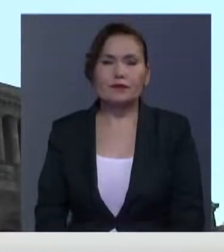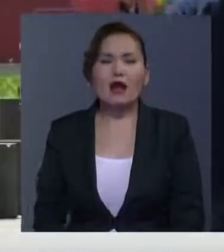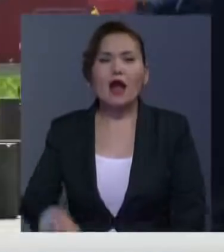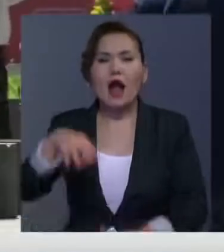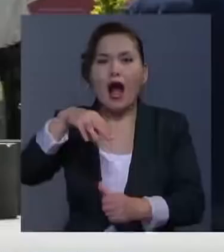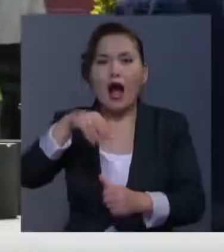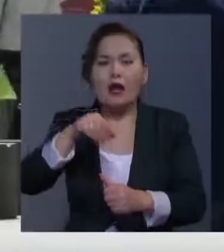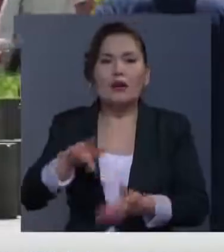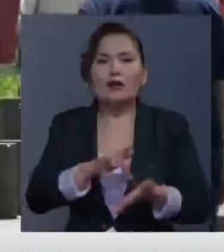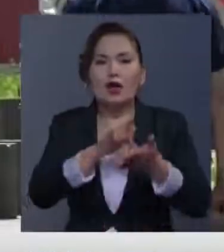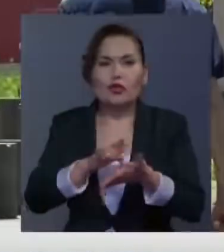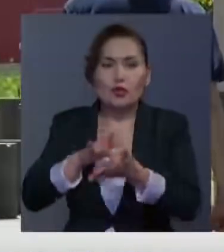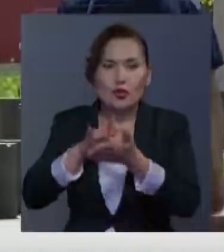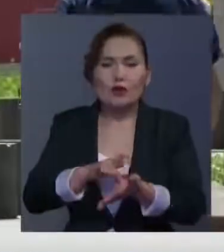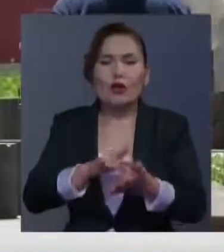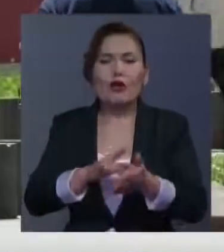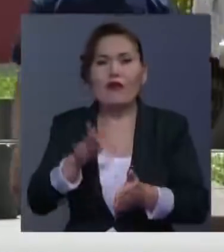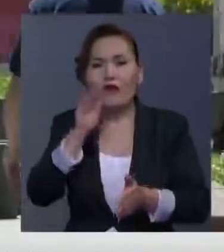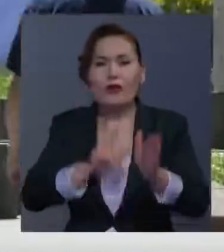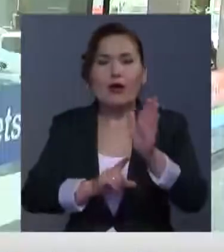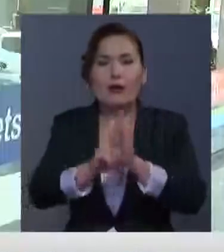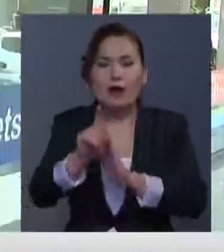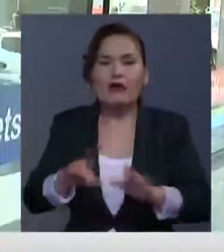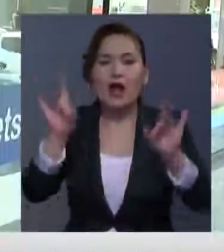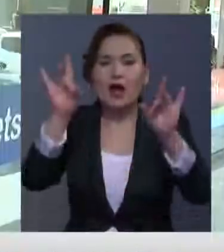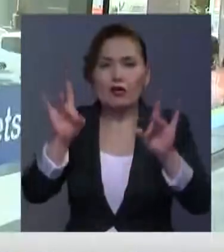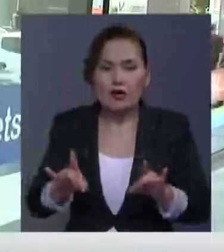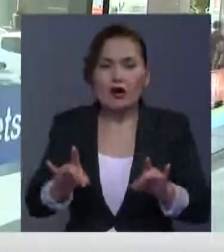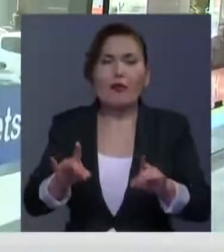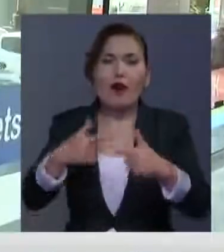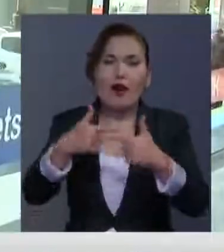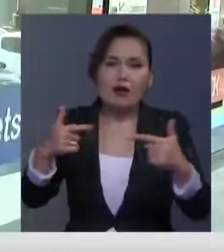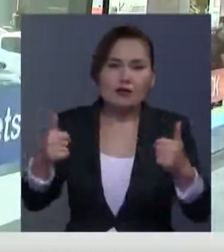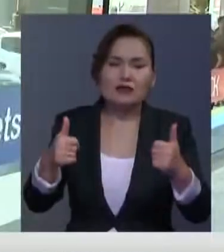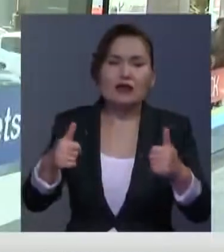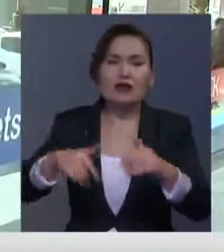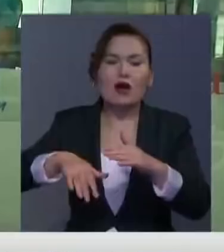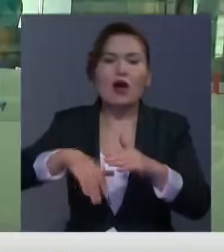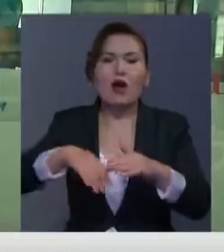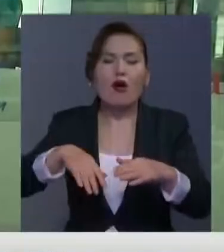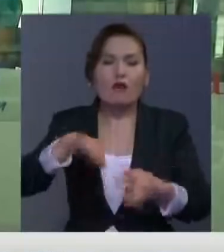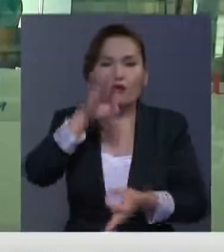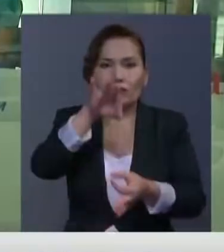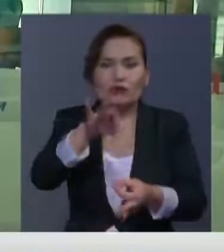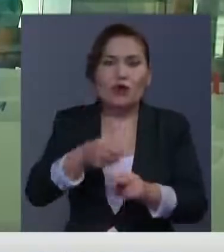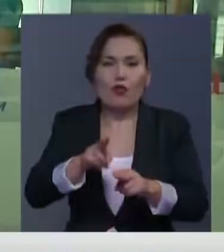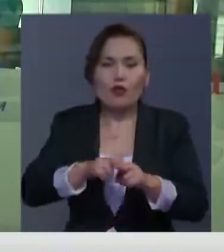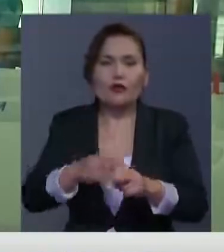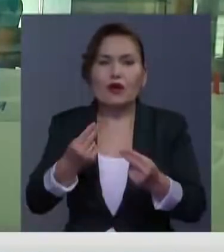Арменияда нағыз туристік маусым қызған шақта дәмханалар мен алаңдар бос тұр. Турканпаниялар мен мейрамханалардың биылғы жарты жылдағы